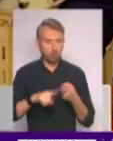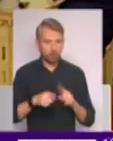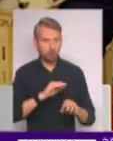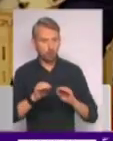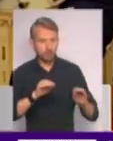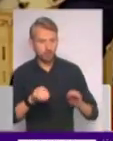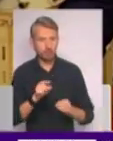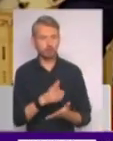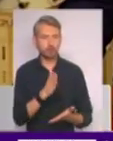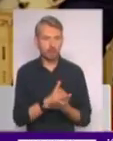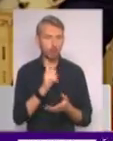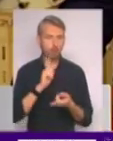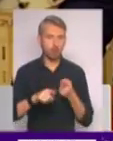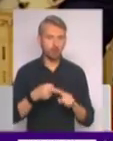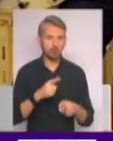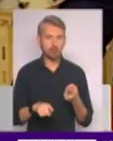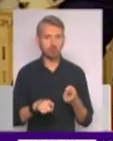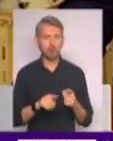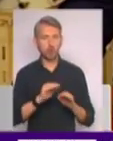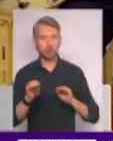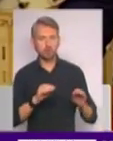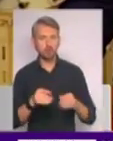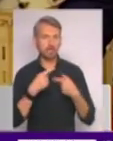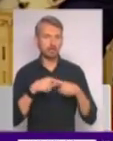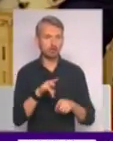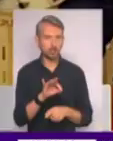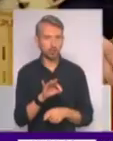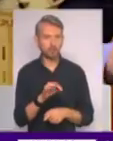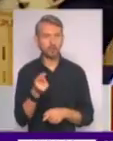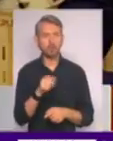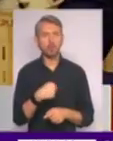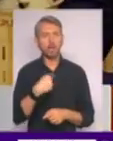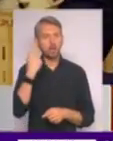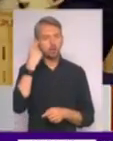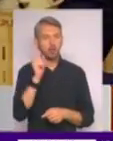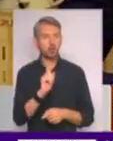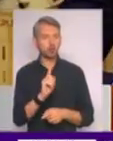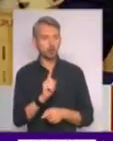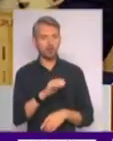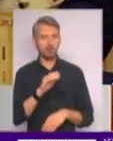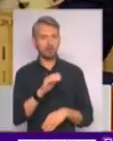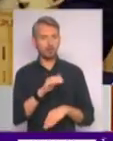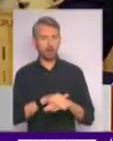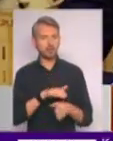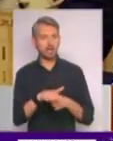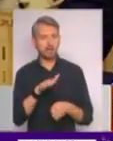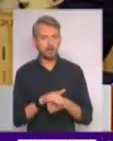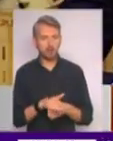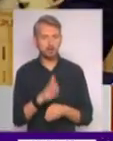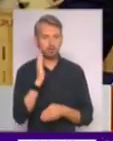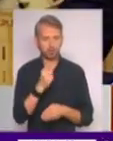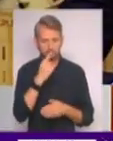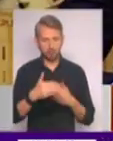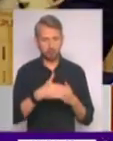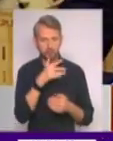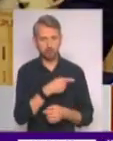розміщені, вони є логічно, скажімо так, розміщені і технічно. Тому я думаю, що факт реалізації, він відбудеться буквально